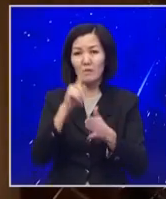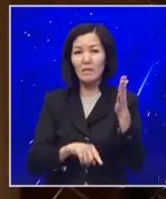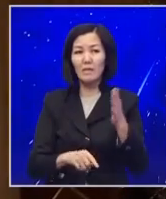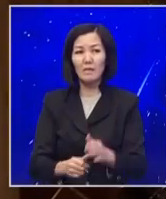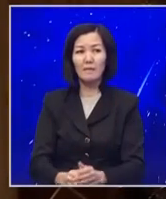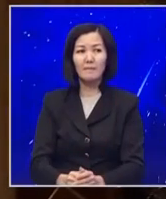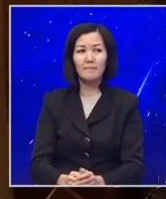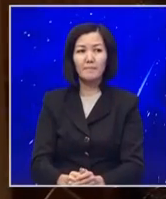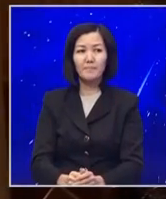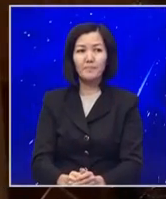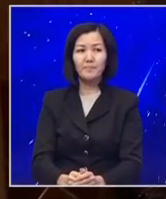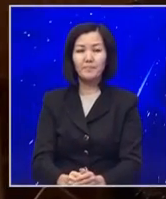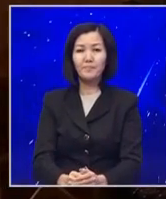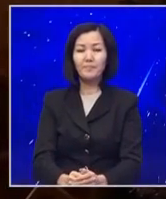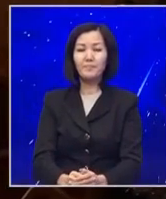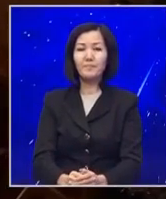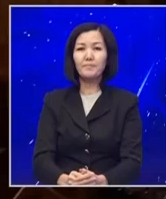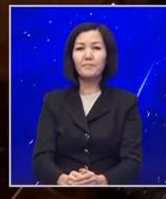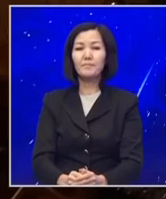Я работаю в казахском обществе слепых.